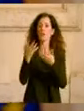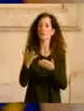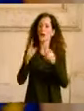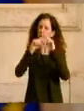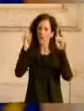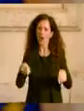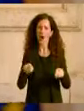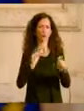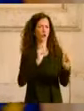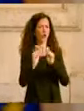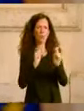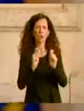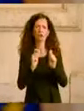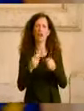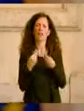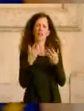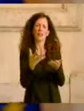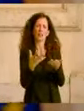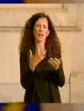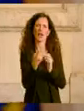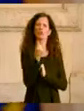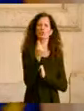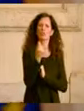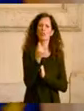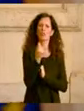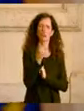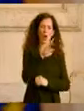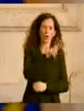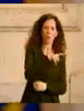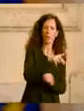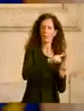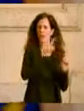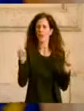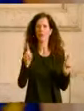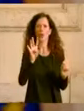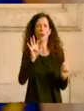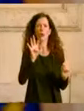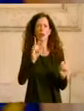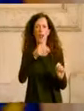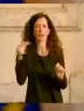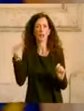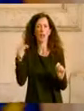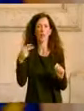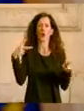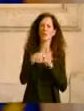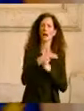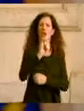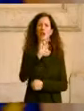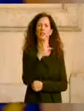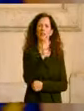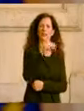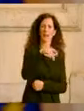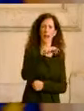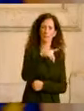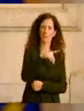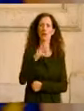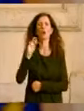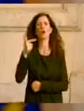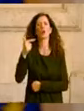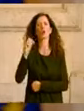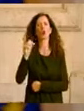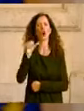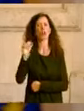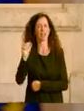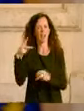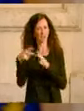negoziante, commerciante, una cifra che va da 2.000 sino a 40 euro, con taglio dell'IRAP, della TOSAP. Con